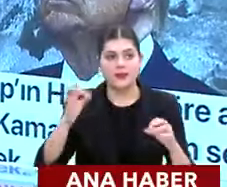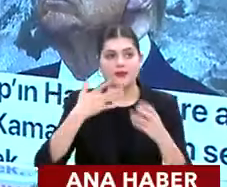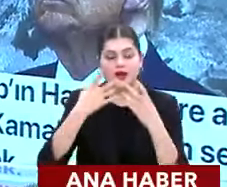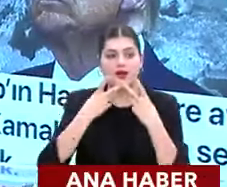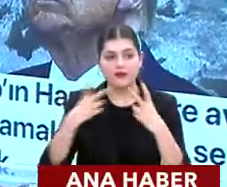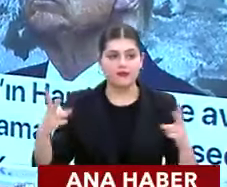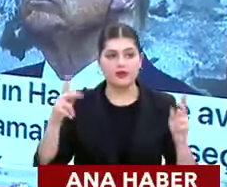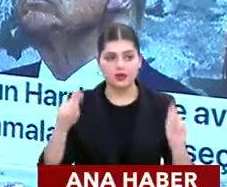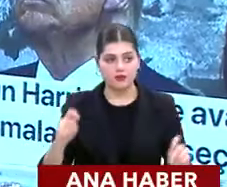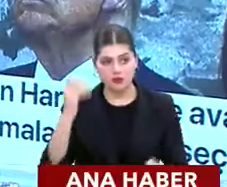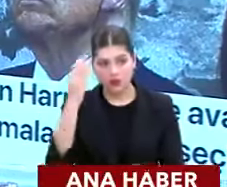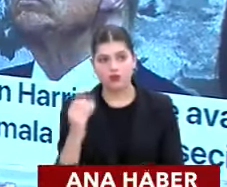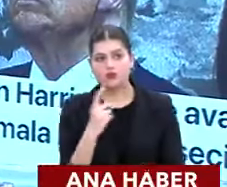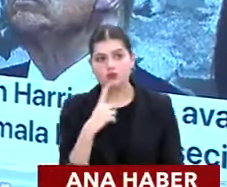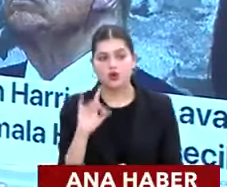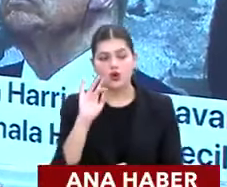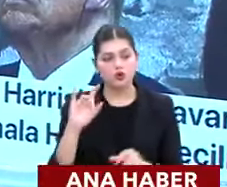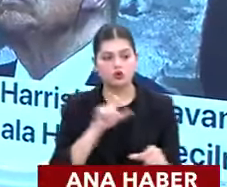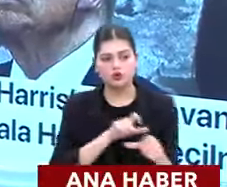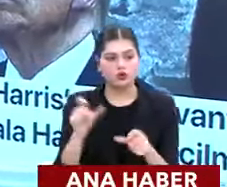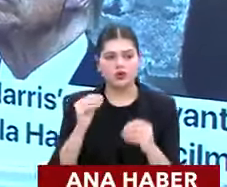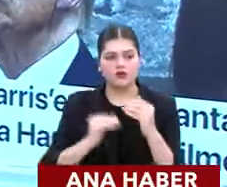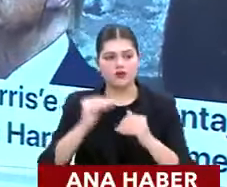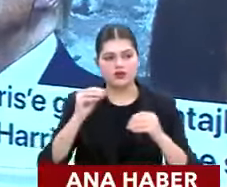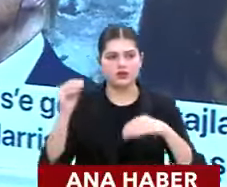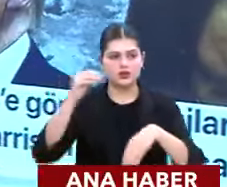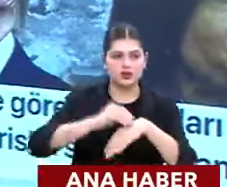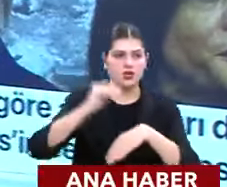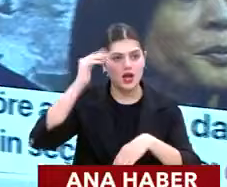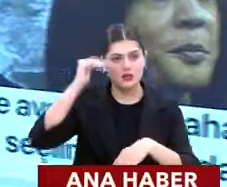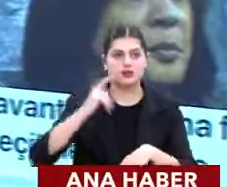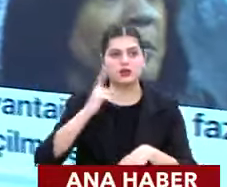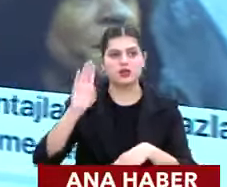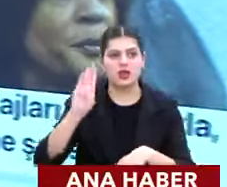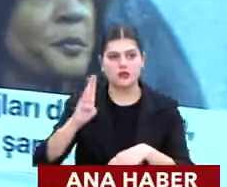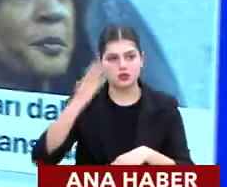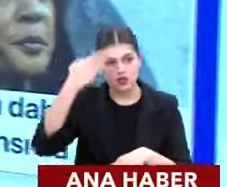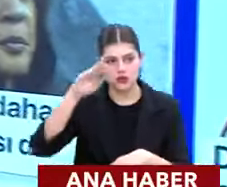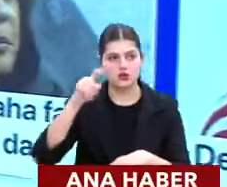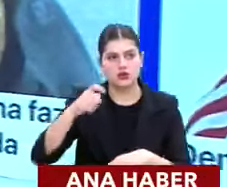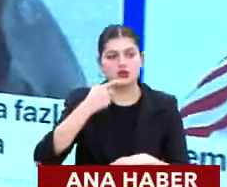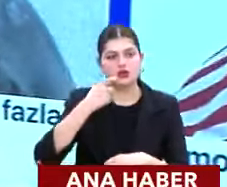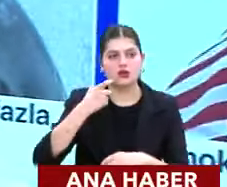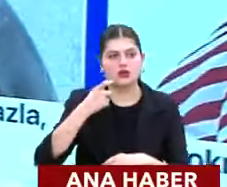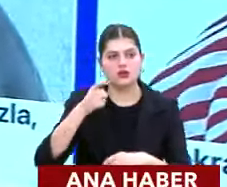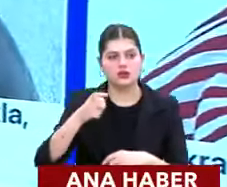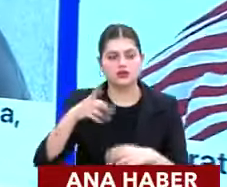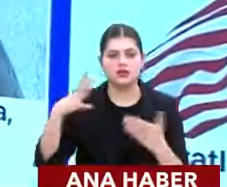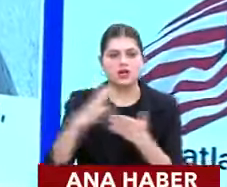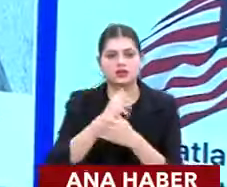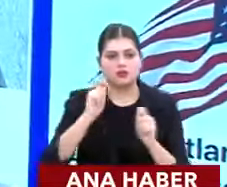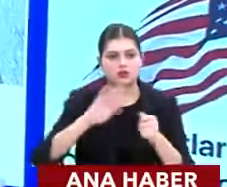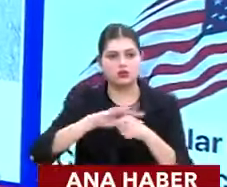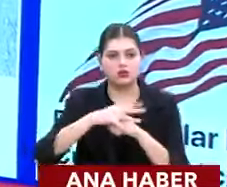itiraf ettiği üzere diyelim Eee ortadoğu'ya daha fazla yerleşti ABD demokratların adayı o zaman ol gordu O seçilseydi